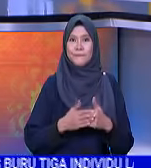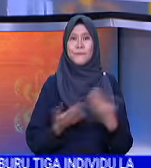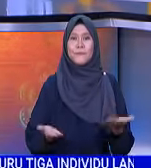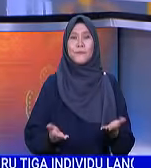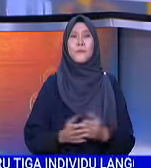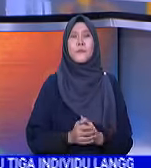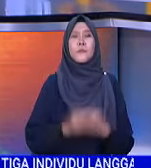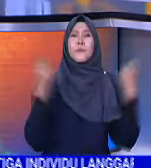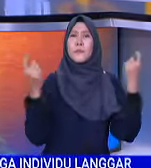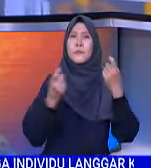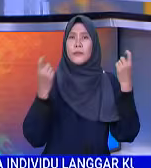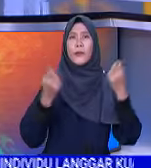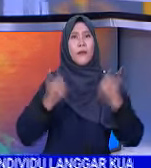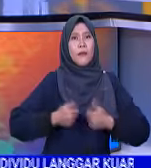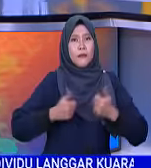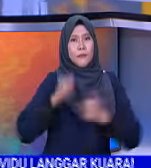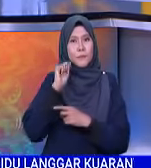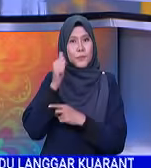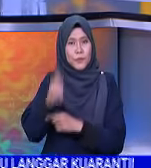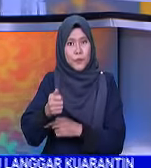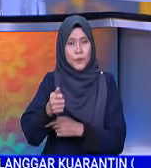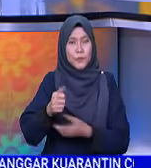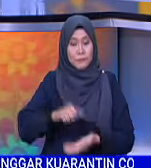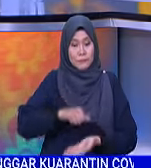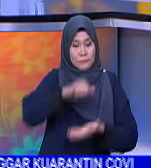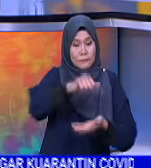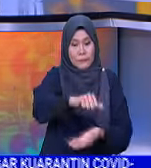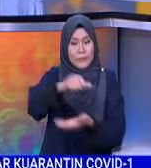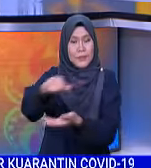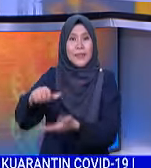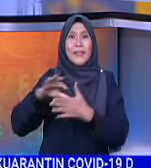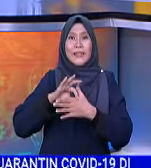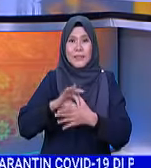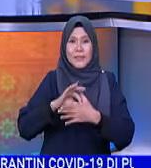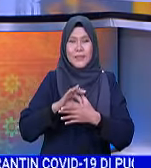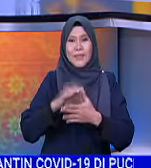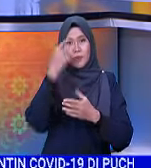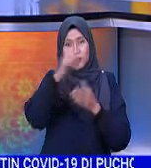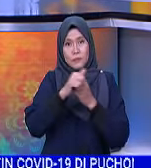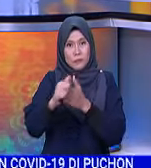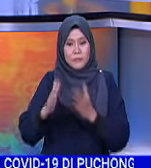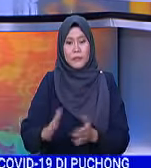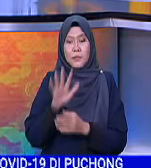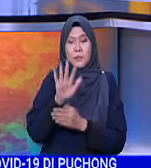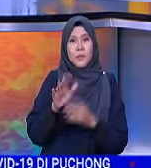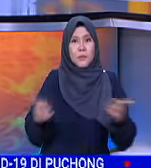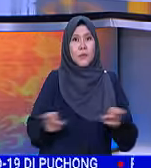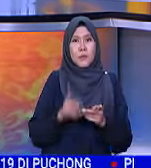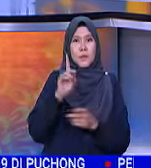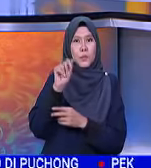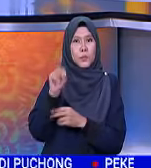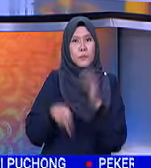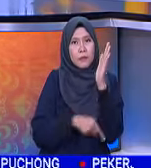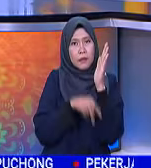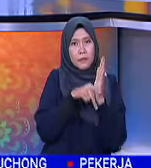Sempena sambutan Hari Raya Aidiladha esok, pengagihan daging kepada kepimpinan masyarakat di 5 kawasan DUN bagi